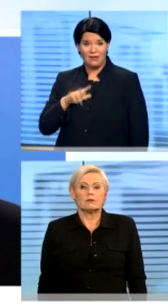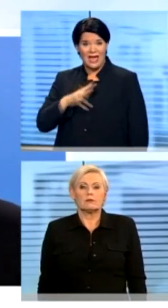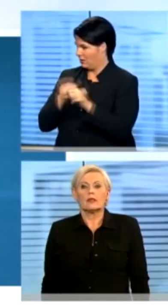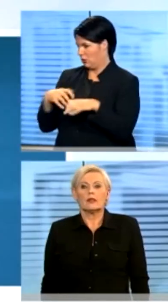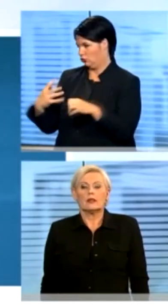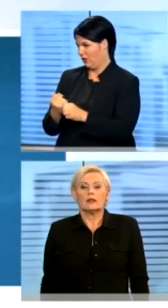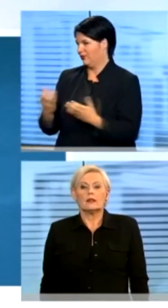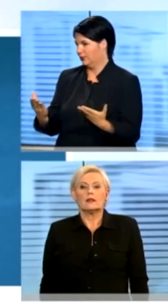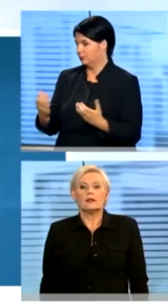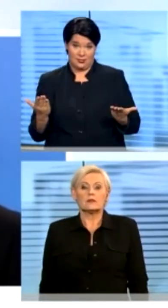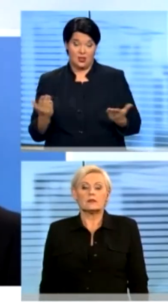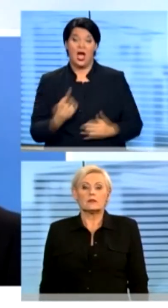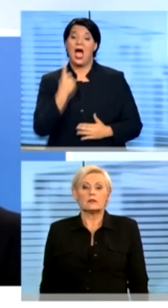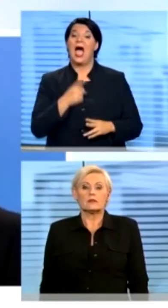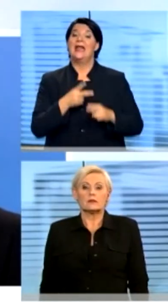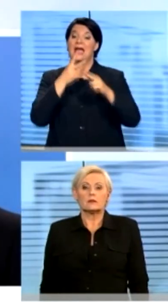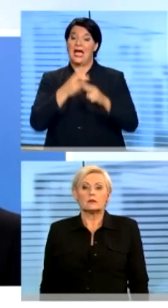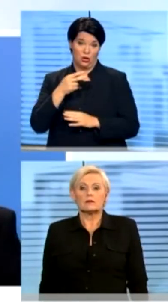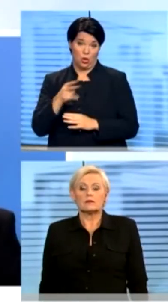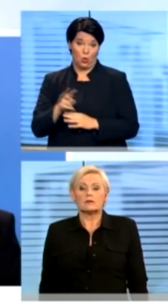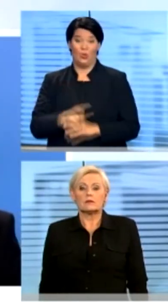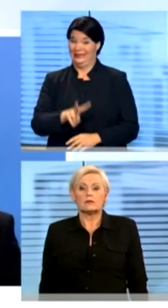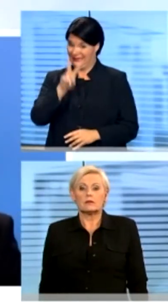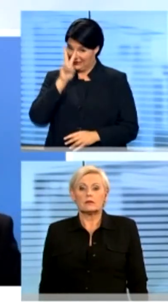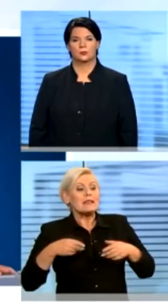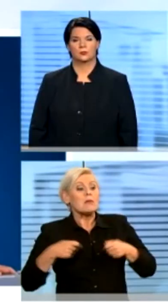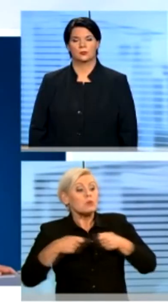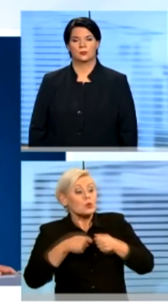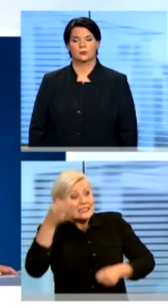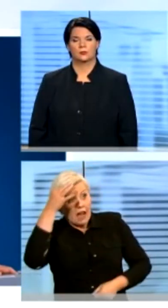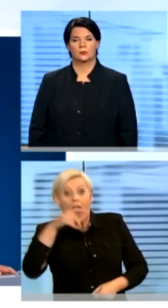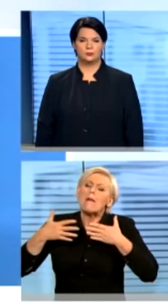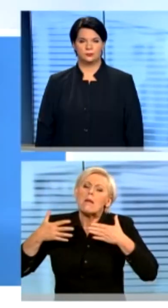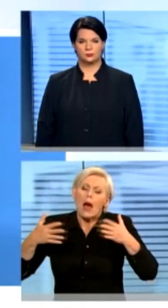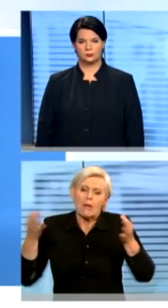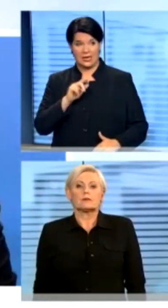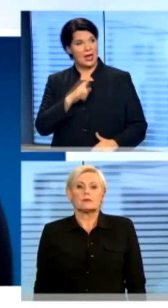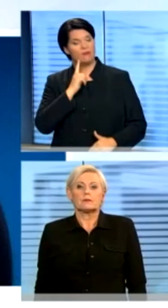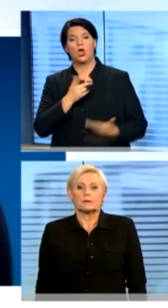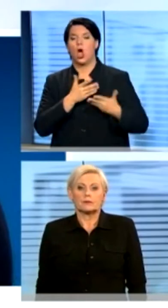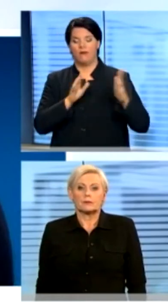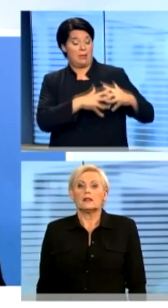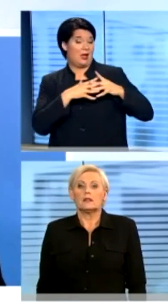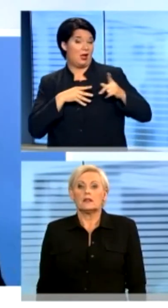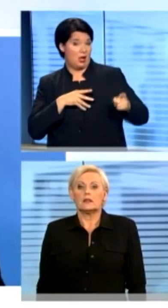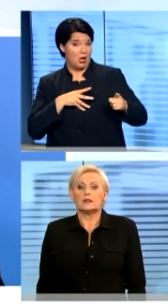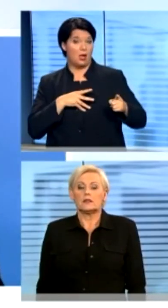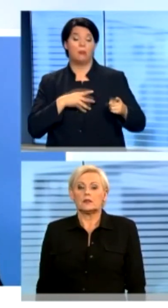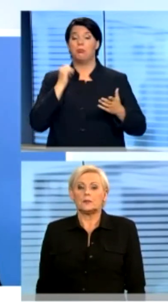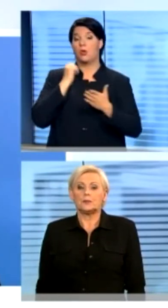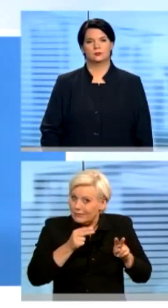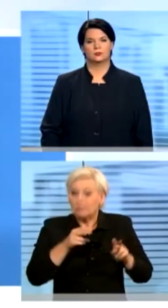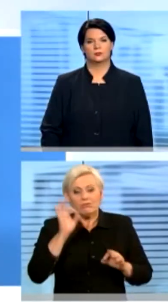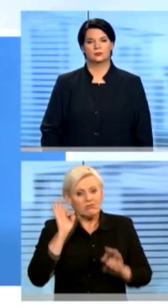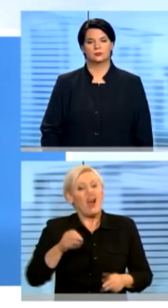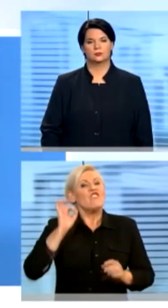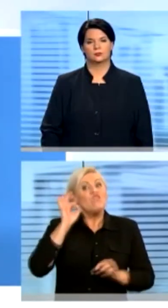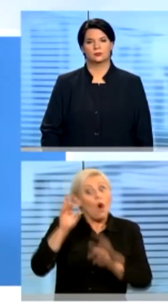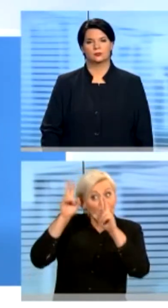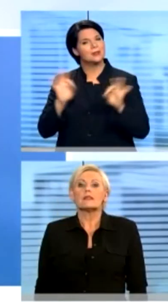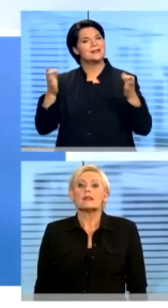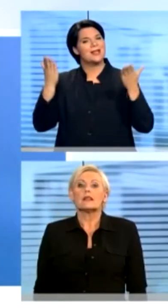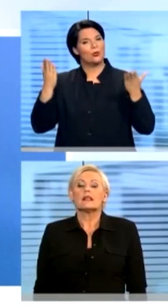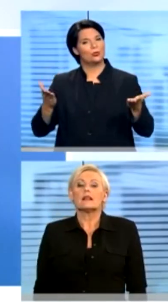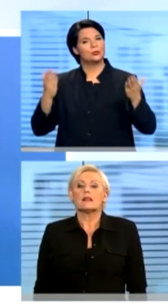30 Milliarden, bis 7,5 Millionen, 6,5 Milliarden, 13 Milliarden, 1 Milliarde Euro, 800.000, Millionenfach, 75%,